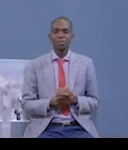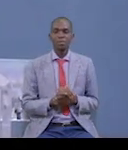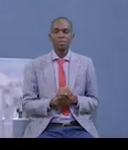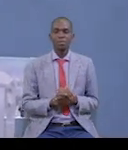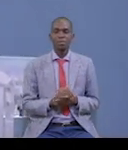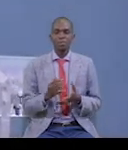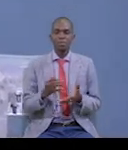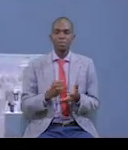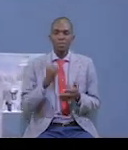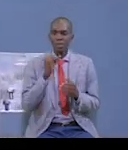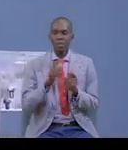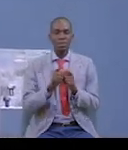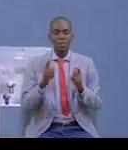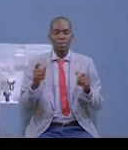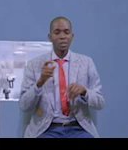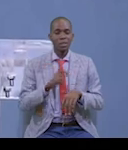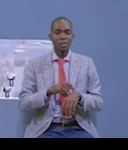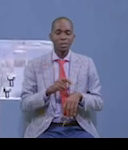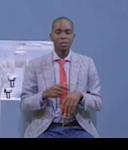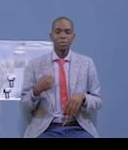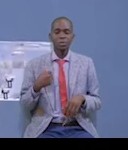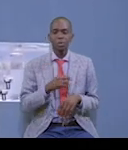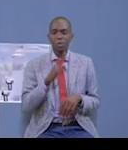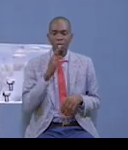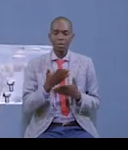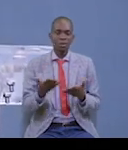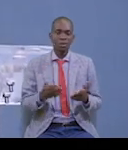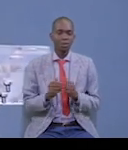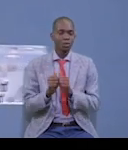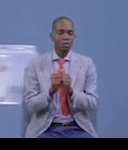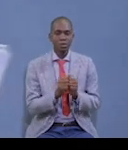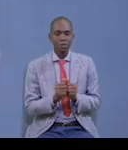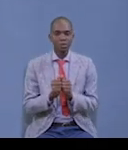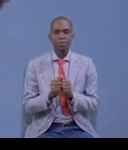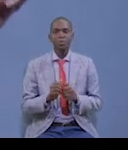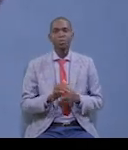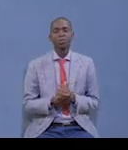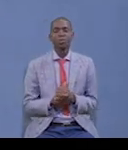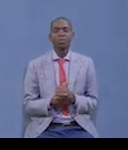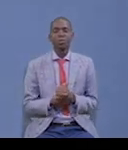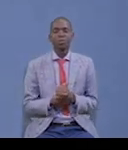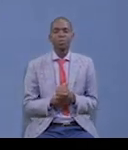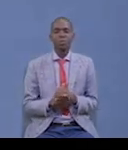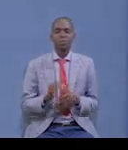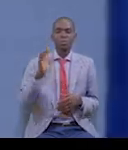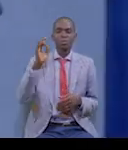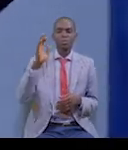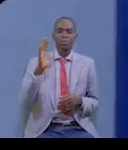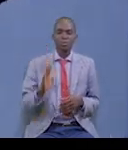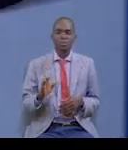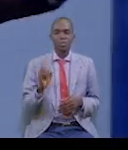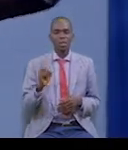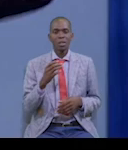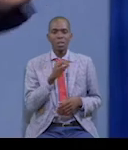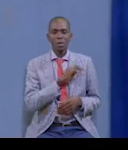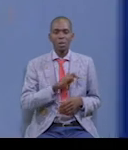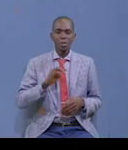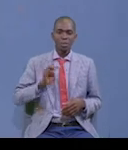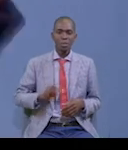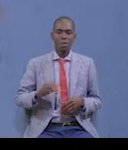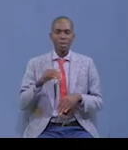ఏ గ్రేట్ టైం వి ఆర్ బ్యాక్ టుగెదర్. చాలా గొప్ప సమయంగా మనం అందరం ఇక్కడ కలిసి ఉన్నాం. మినిస్టర్స్ అండ్ ద బ్రదర్స్ ఇన్